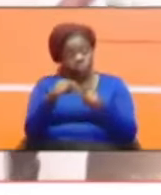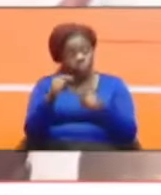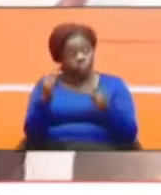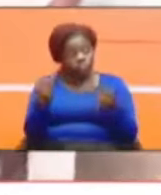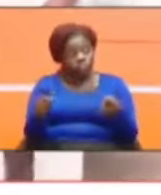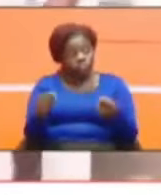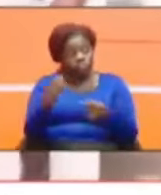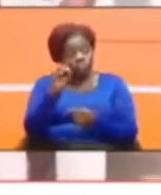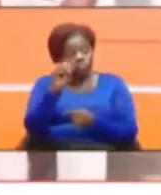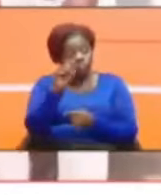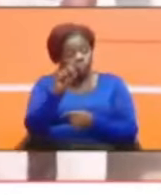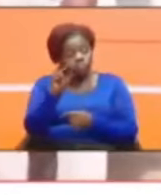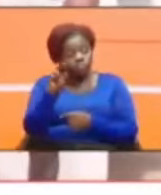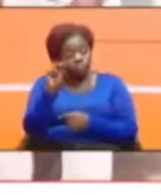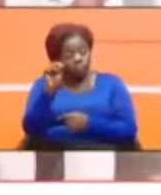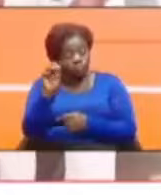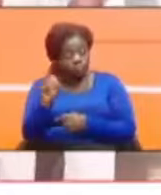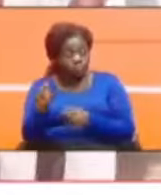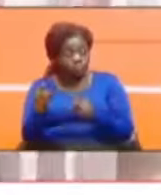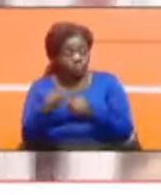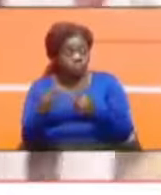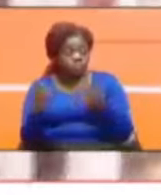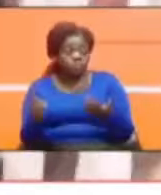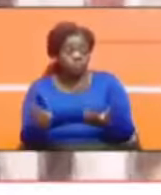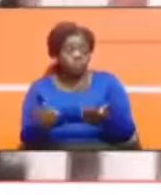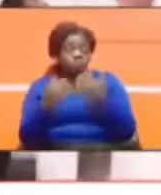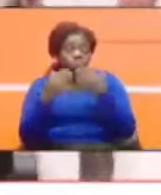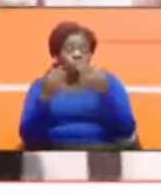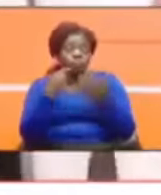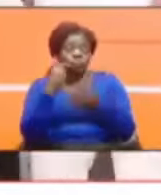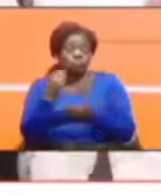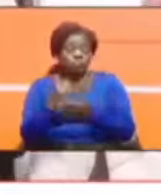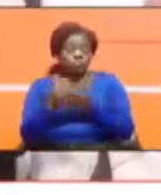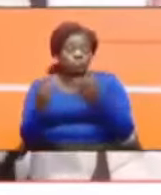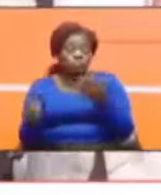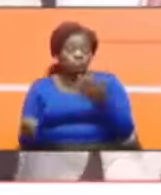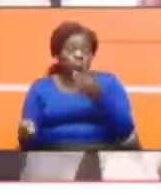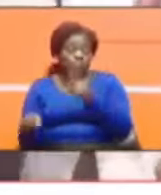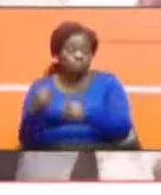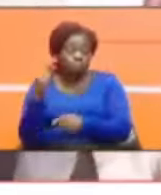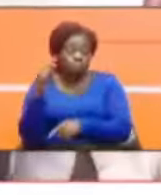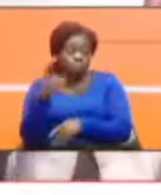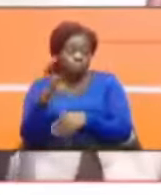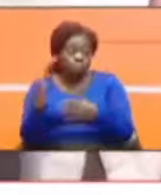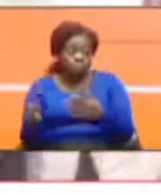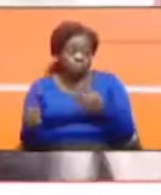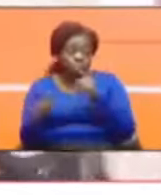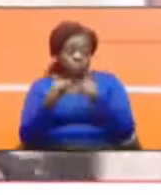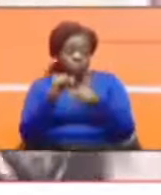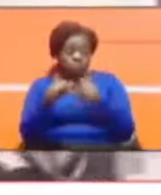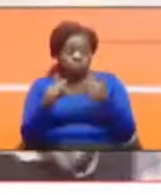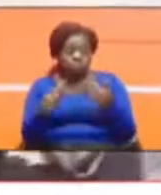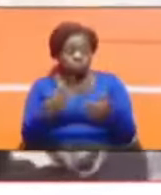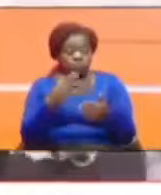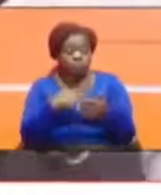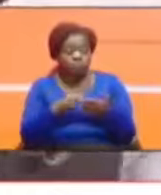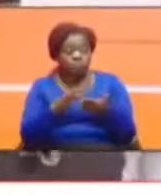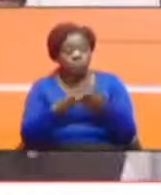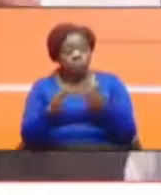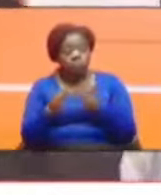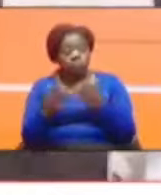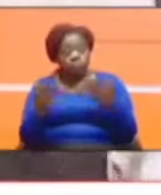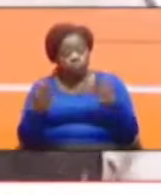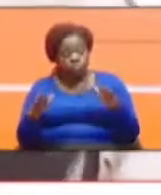munnansi wa Eritrea era nga basiimye ababakwasirizzaako okulaba nga batuuka ku buwanguzi ne boogera ne baluubirira okufuuka